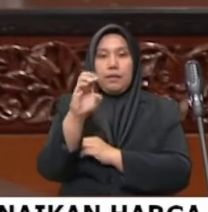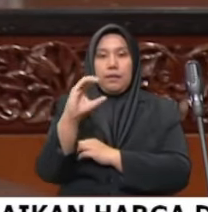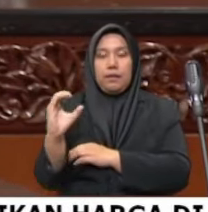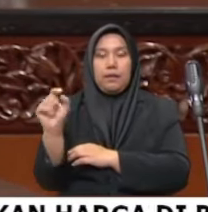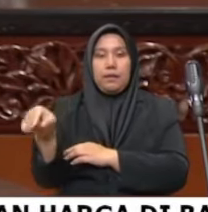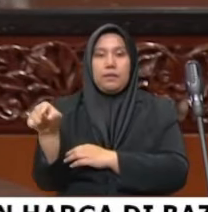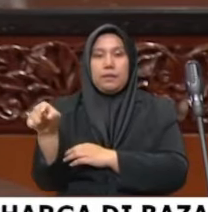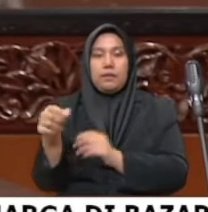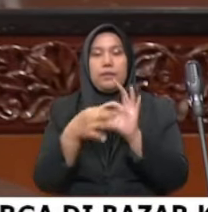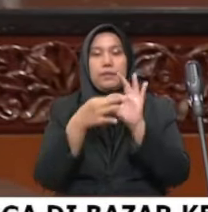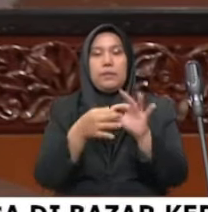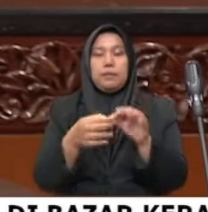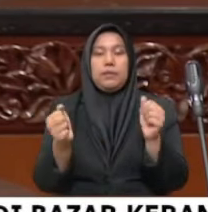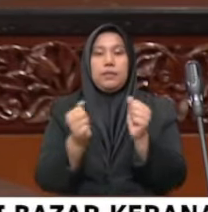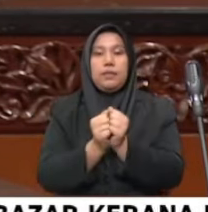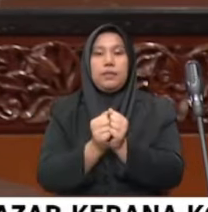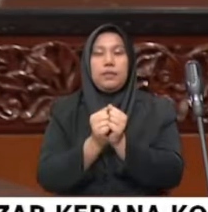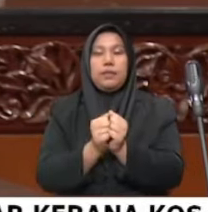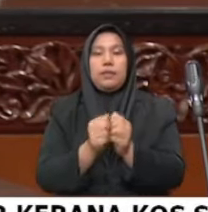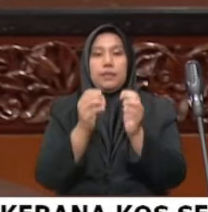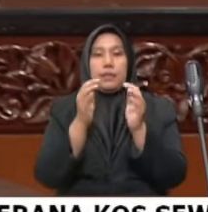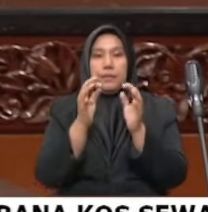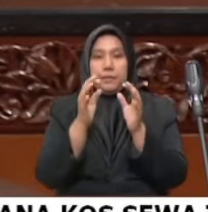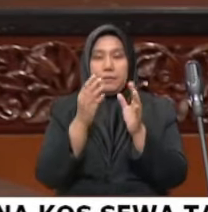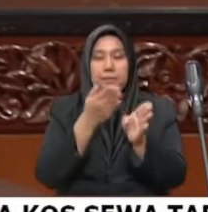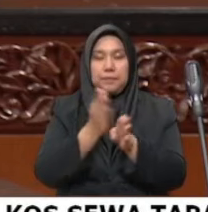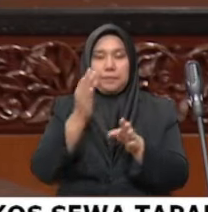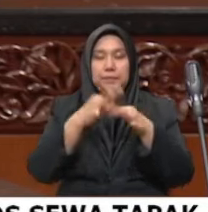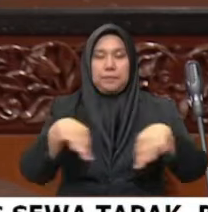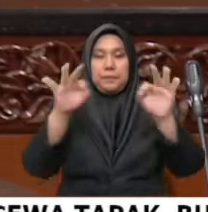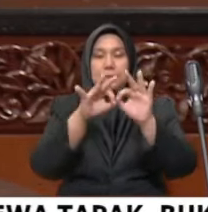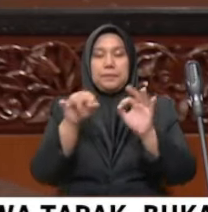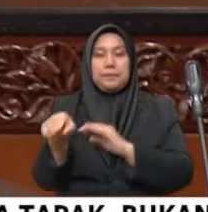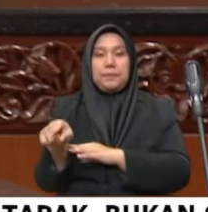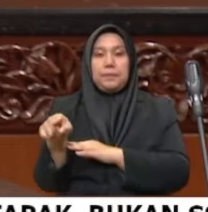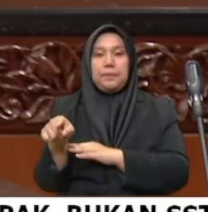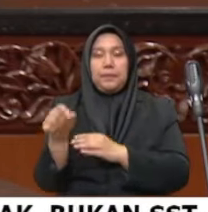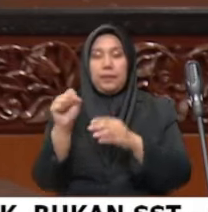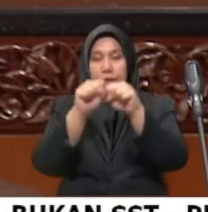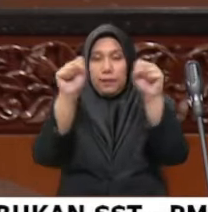pihak kepentingan. Setakat ini, sistem Agitech ini telah